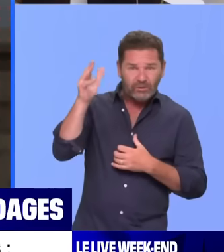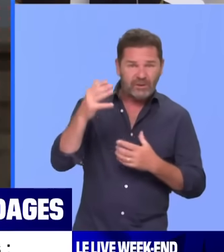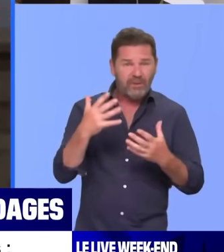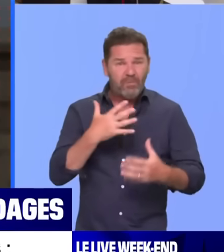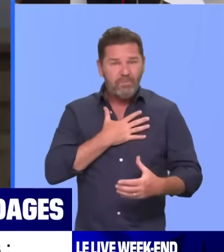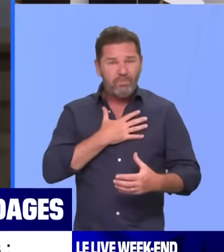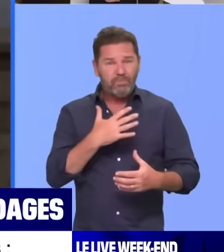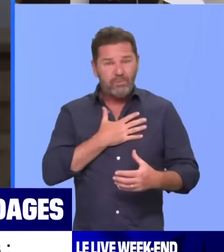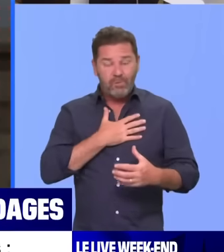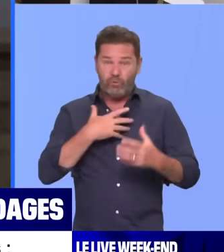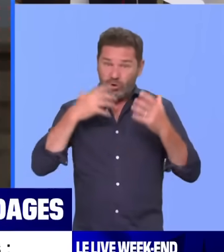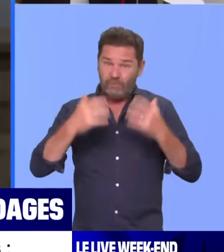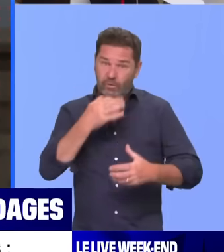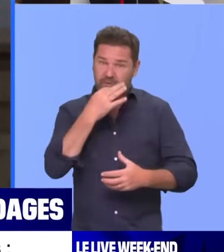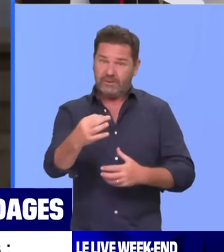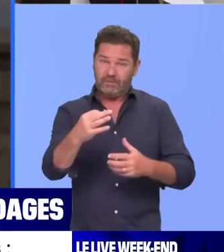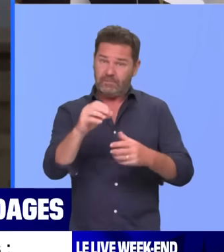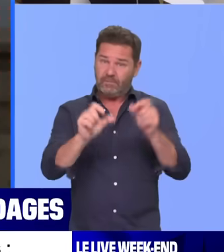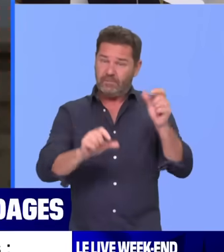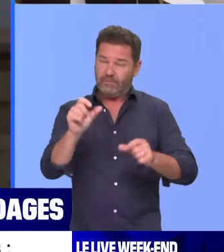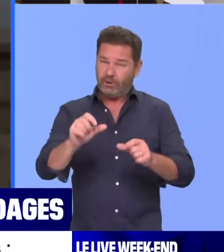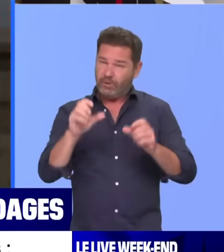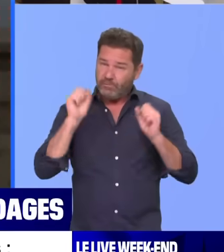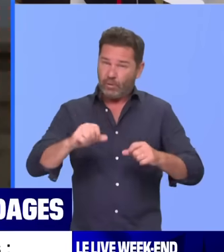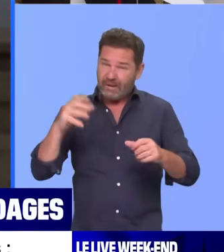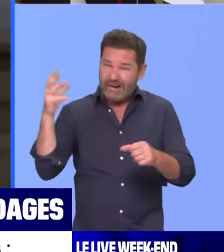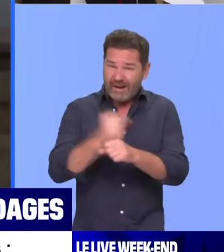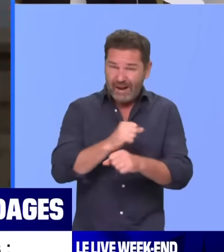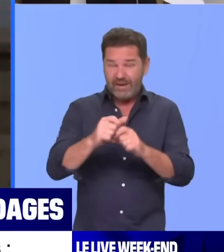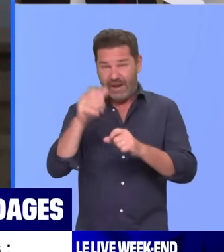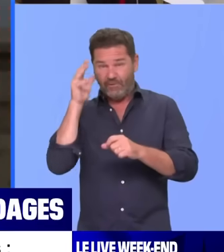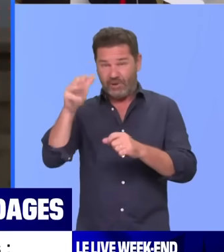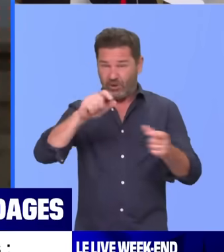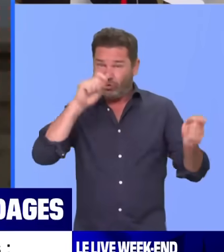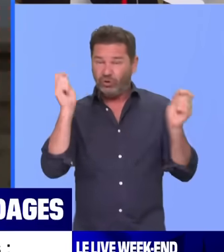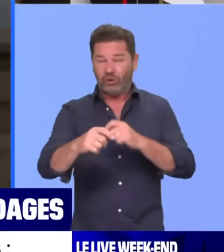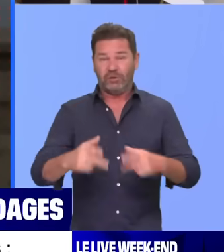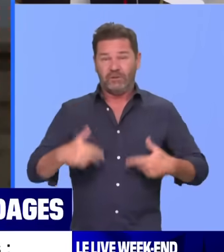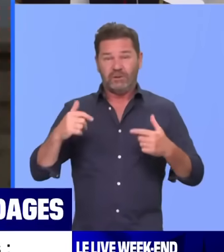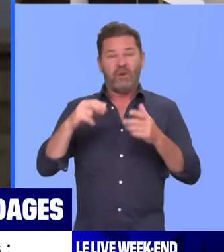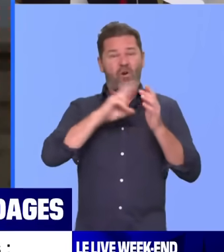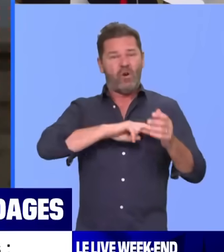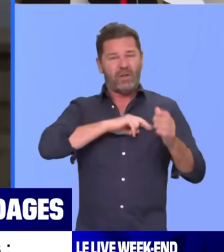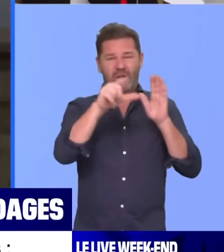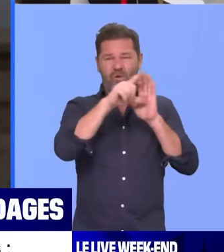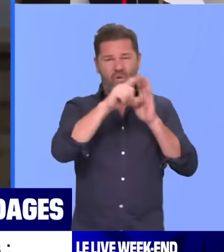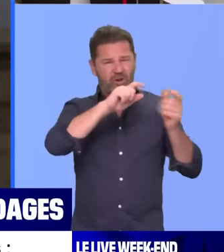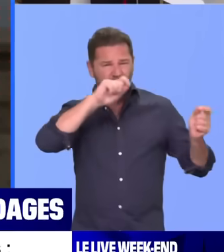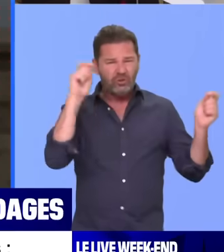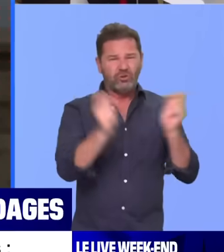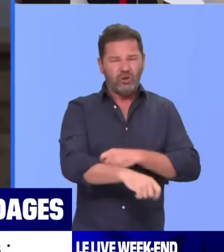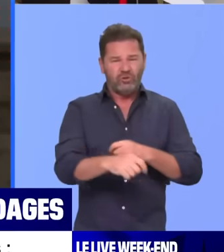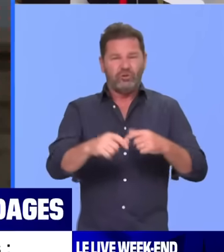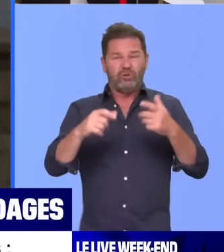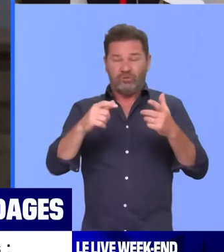que oui c'est possible de gagner et derrière de changer la vie des gens d'abroger la réforme des retraites d'augmenter le salaire minimum de redistribuer les